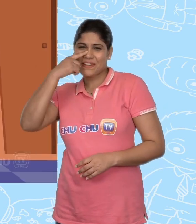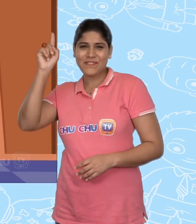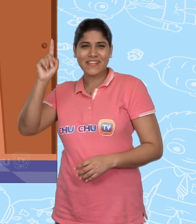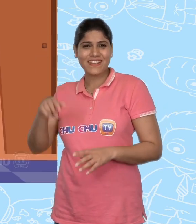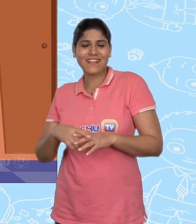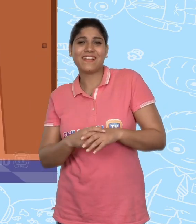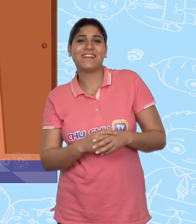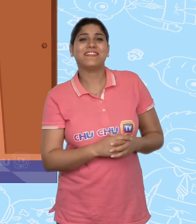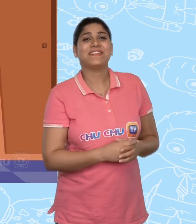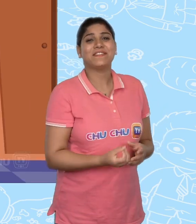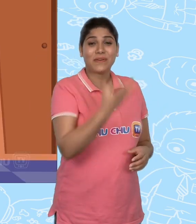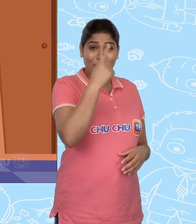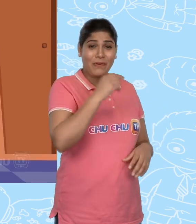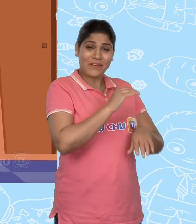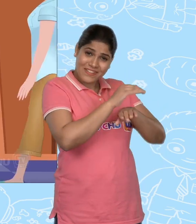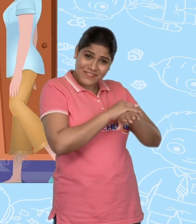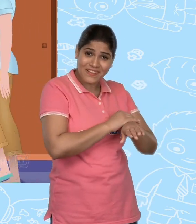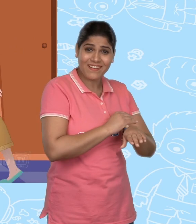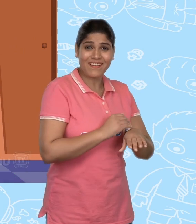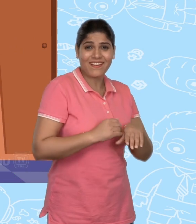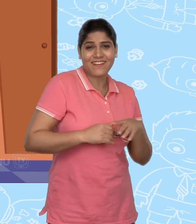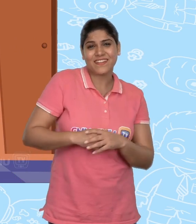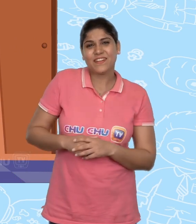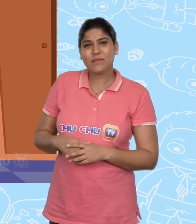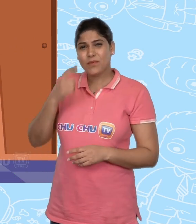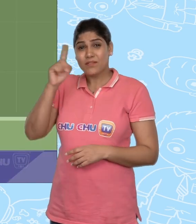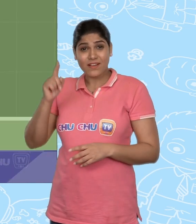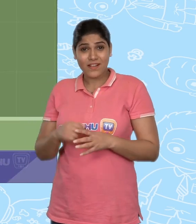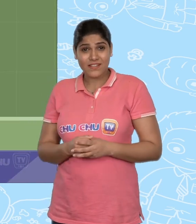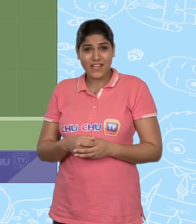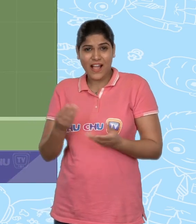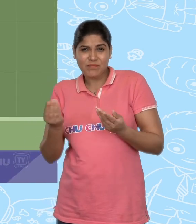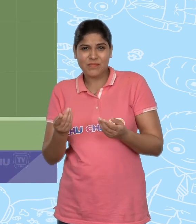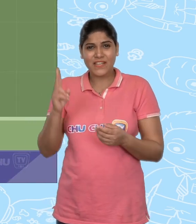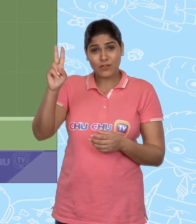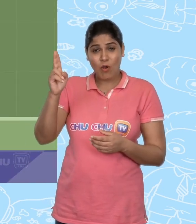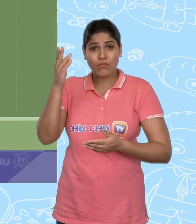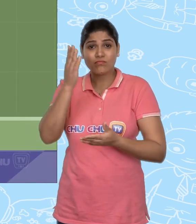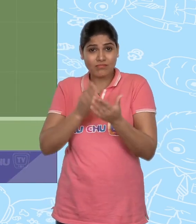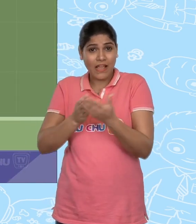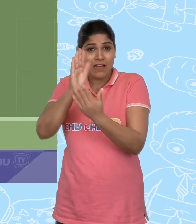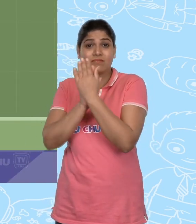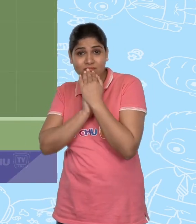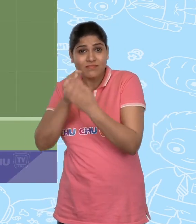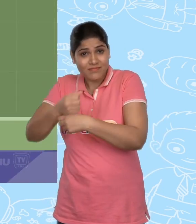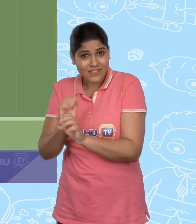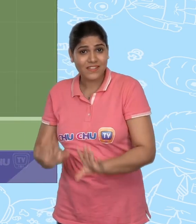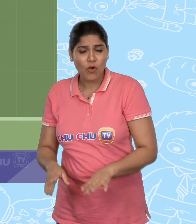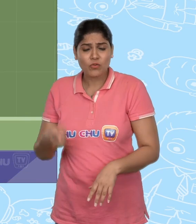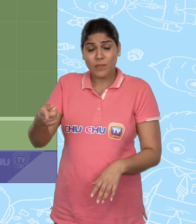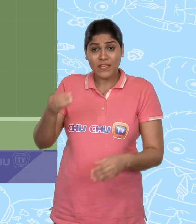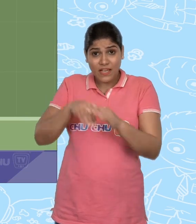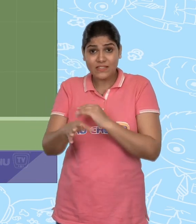गुड मॉर्निंग मम्मी। गुड मॉर्निंग स्वीटहार्ट। मम्मी, क्या आप मेरे लिए दो सैंडविचेस बना सकती